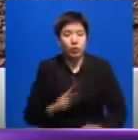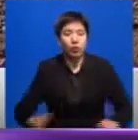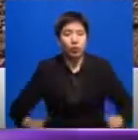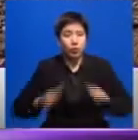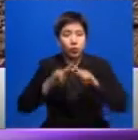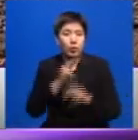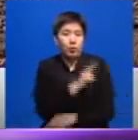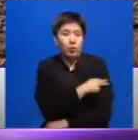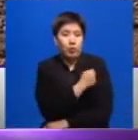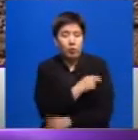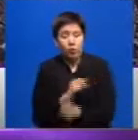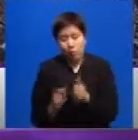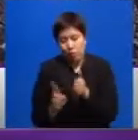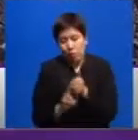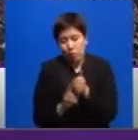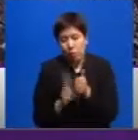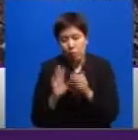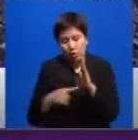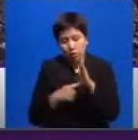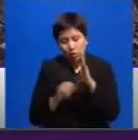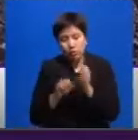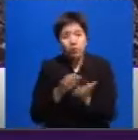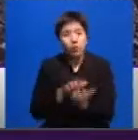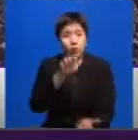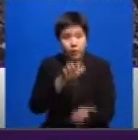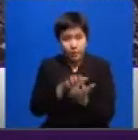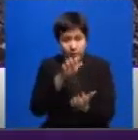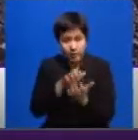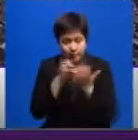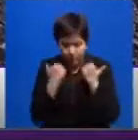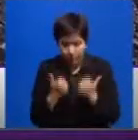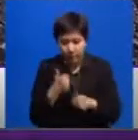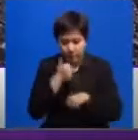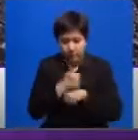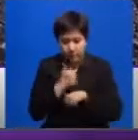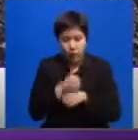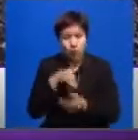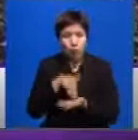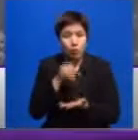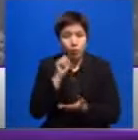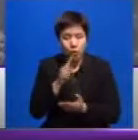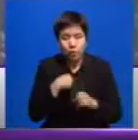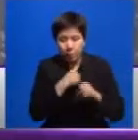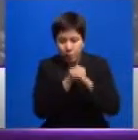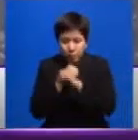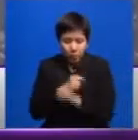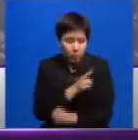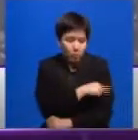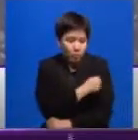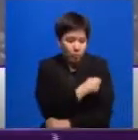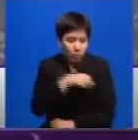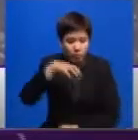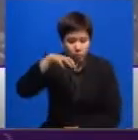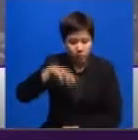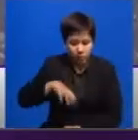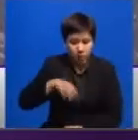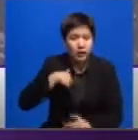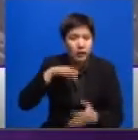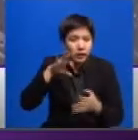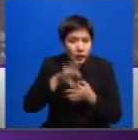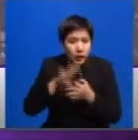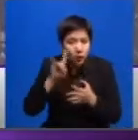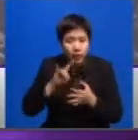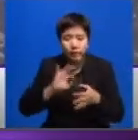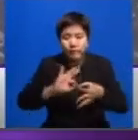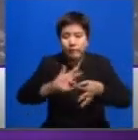พิพัฒน์รองนายแพทย์สาธารณสุขจังหวัดสมุทรปราการในฐานะผู้อำนวยการศูนย์ปฏิบัติการด้านการแพทย์และสาธารณสุขกระนี้